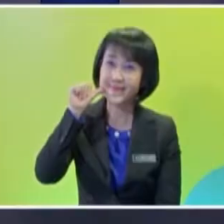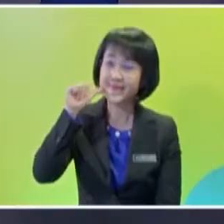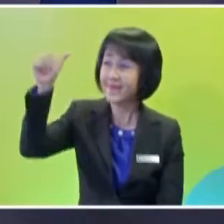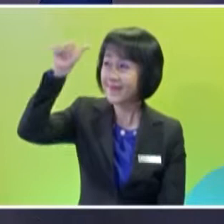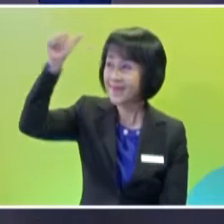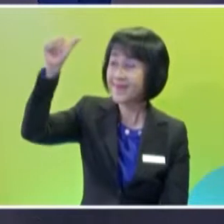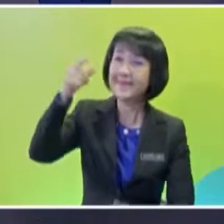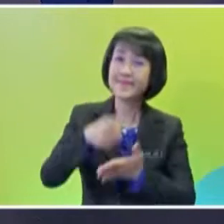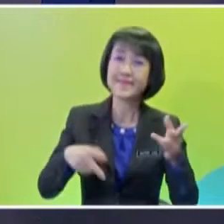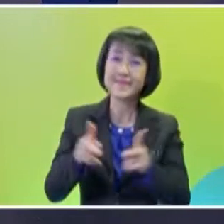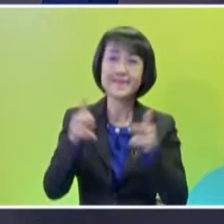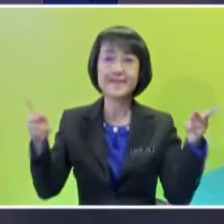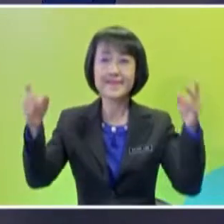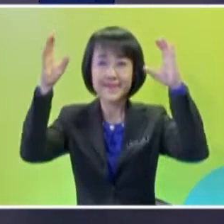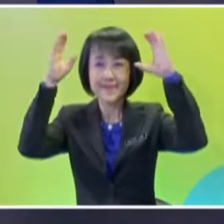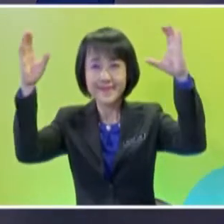apa kabar